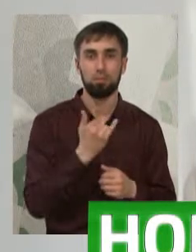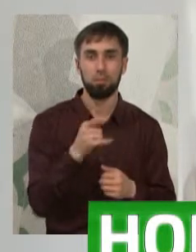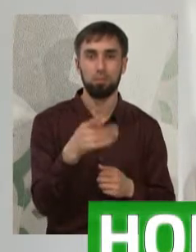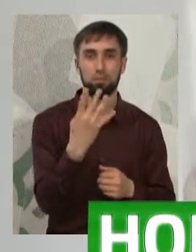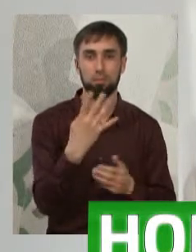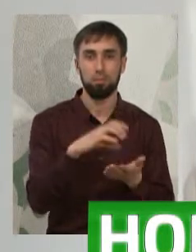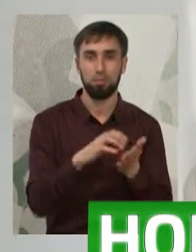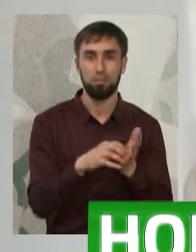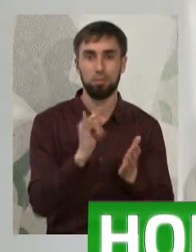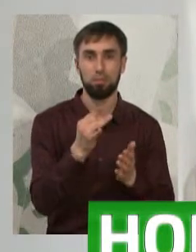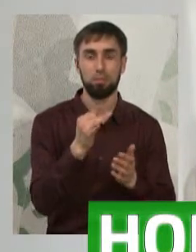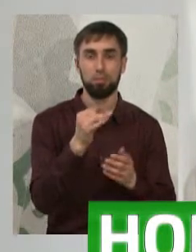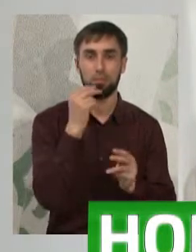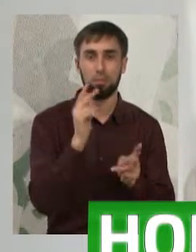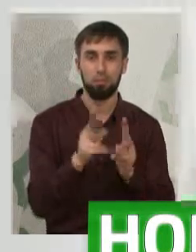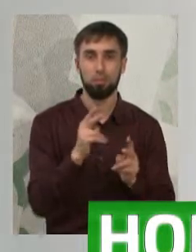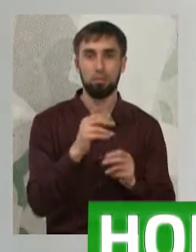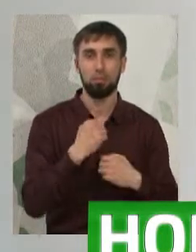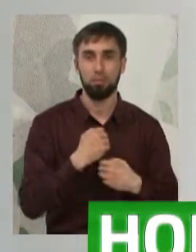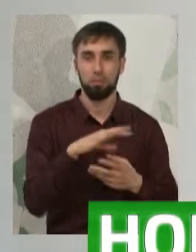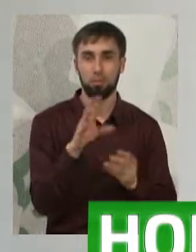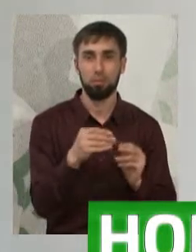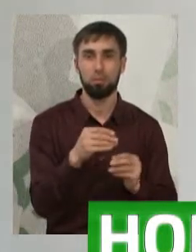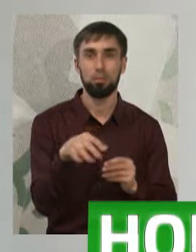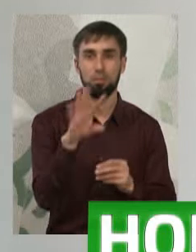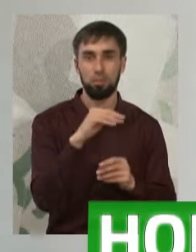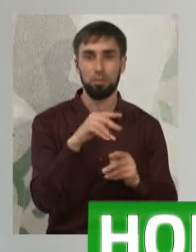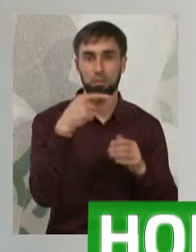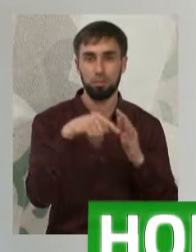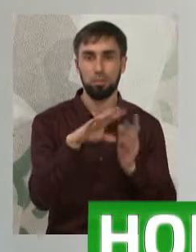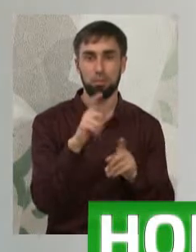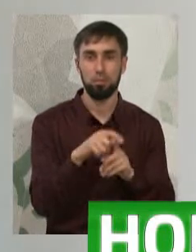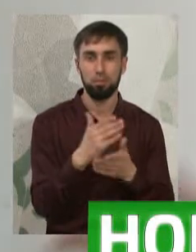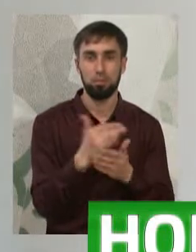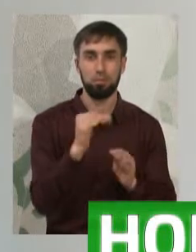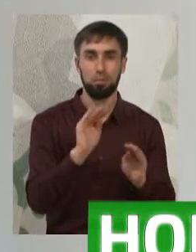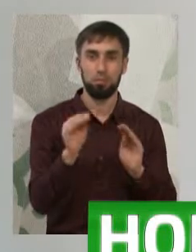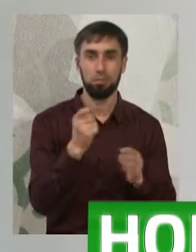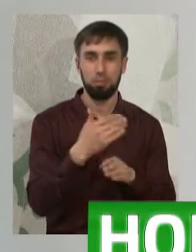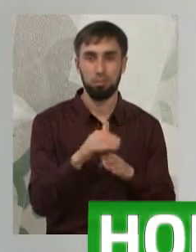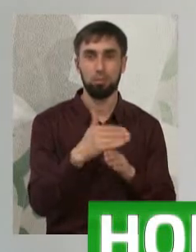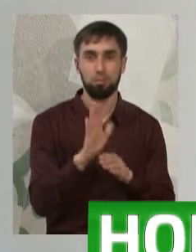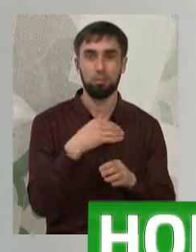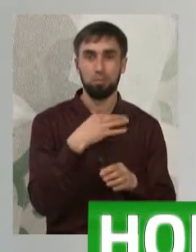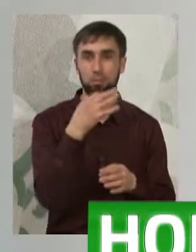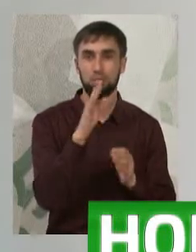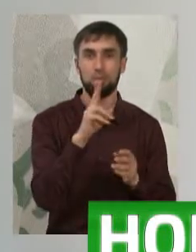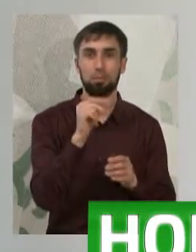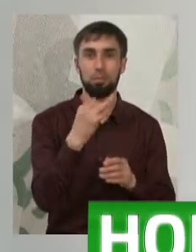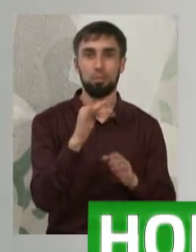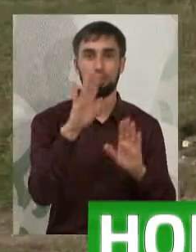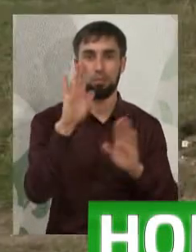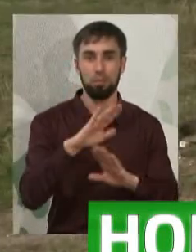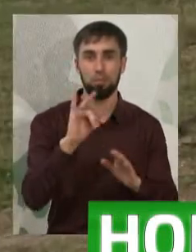4 комнаты, кухня и ванная. Необходимые коммуникации, внутренние работы здесь уже провели. Осталось все обустроить. Потихоньку будем выбирать, какие обои поклеить и